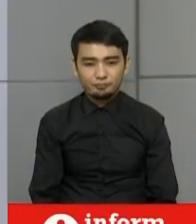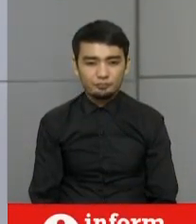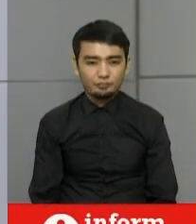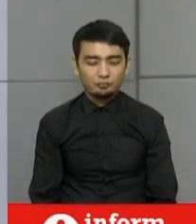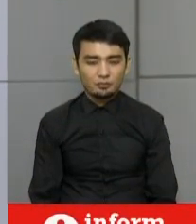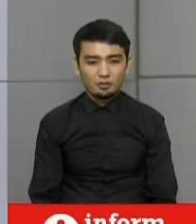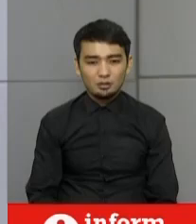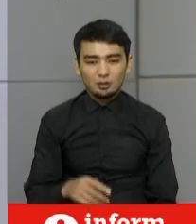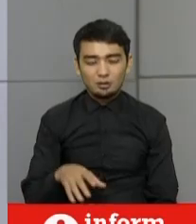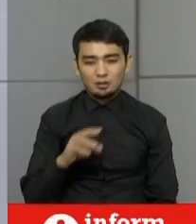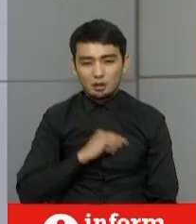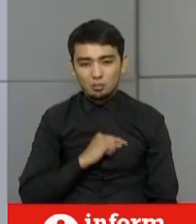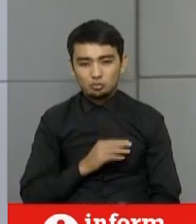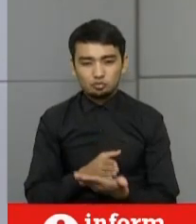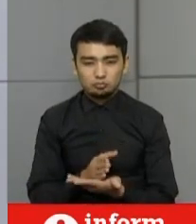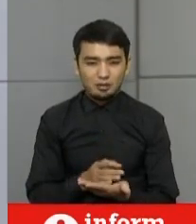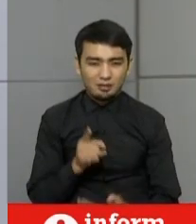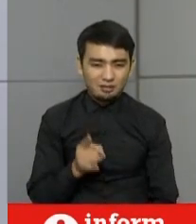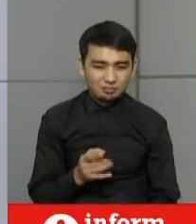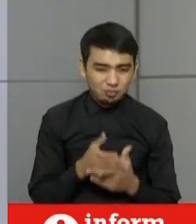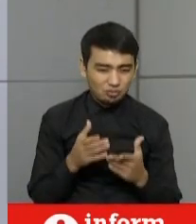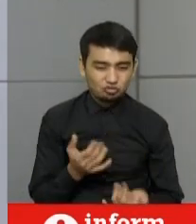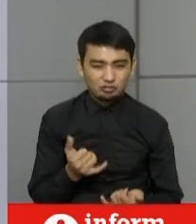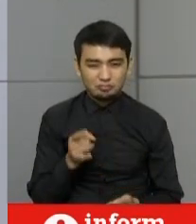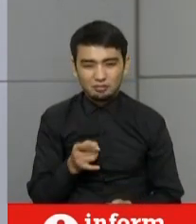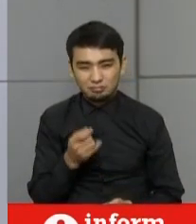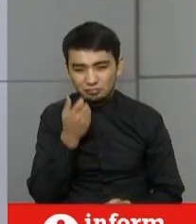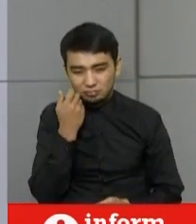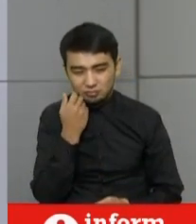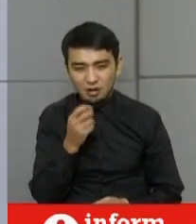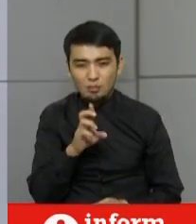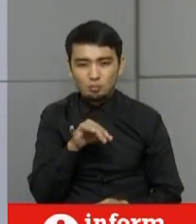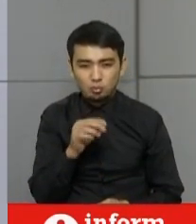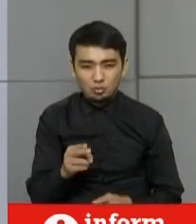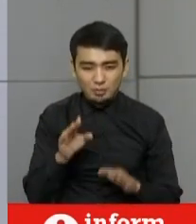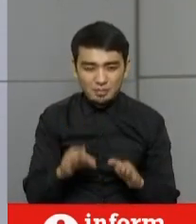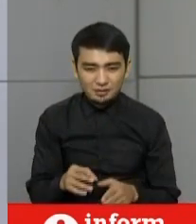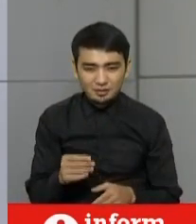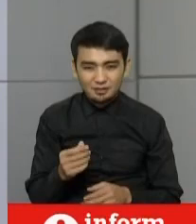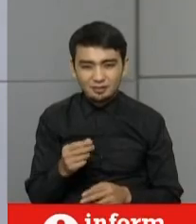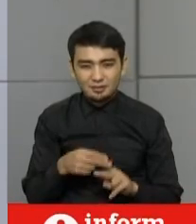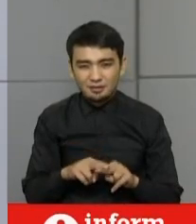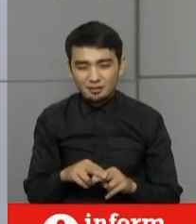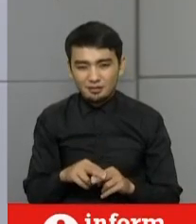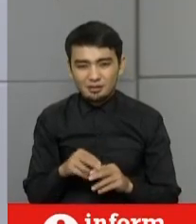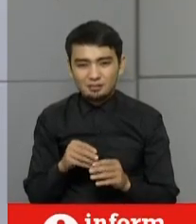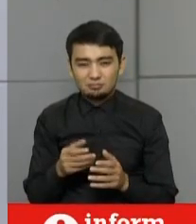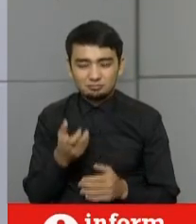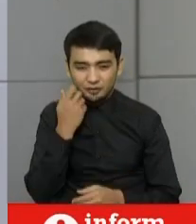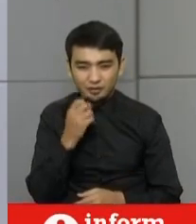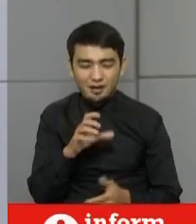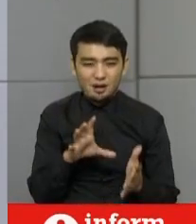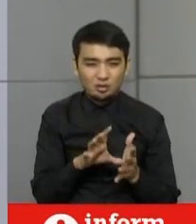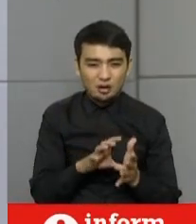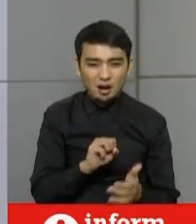В частности, работа службы такси. Бүгінгі таңда такси қызметі букмекерлік кеңселерден алынған кірістер, электронды әмияндар